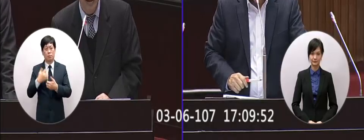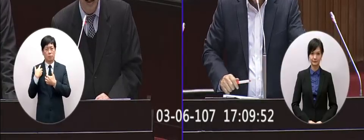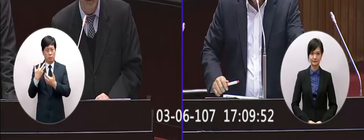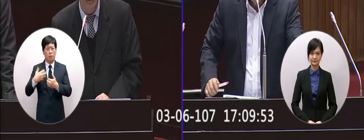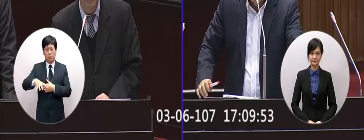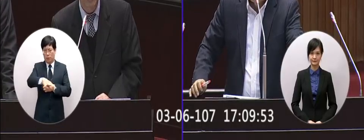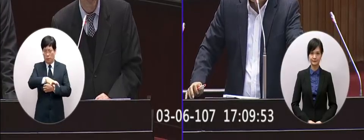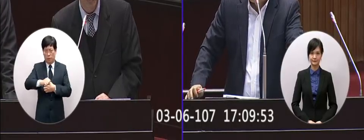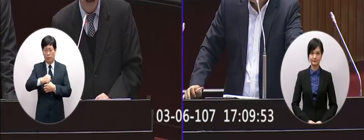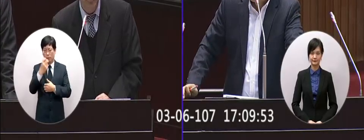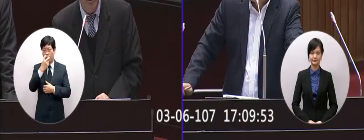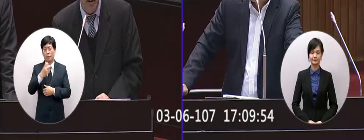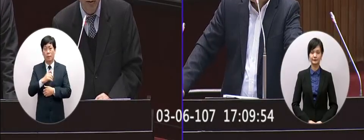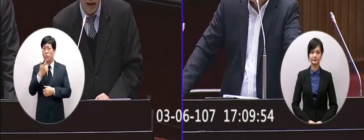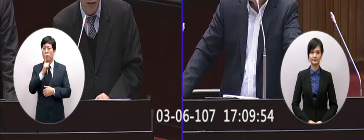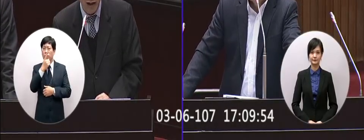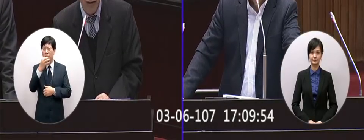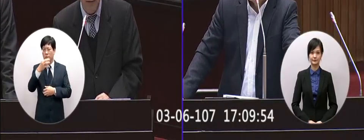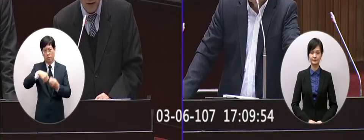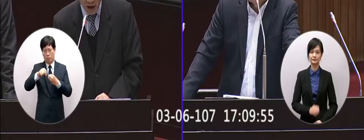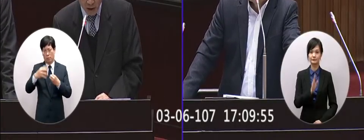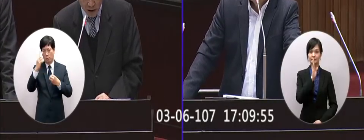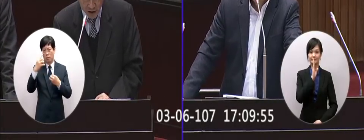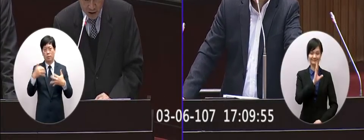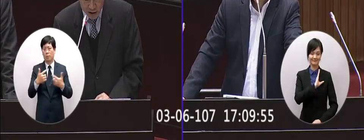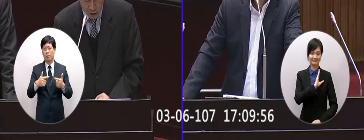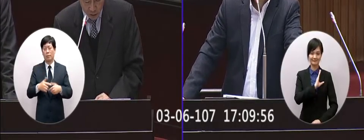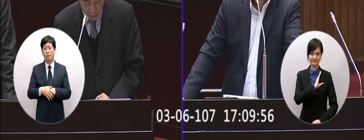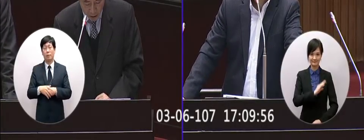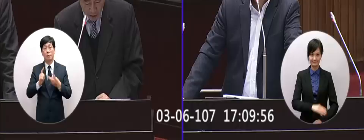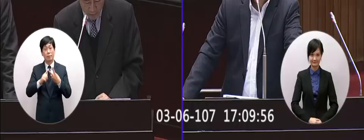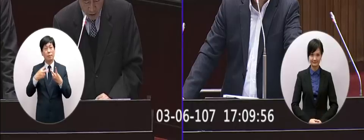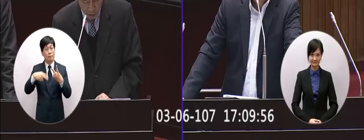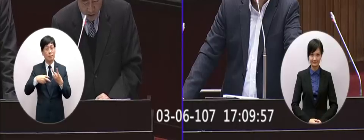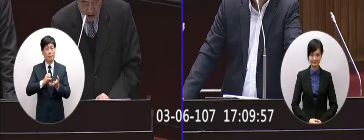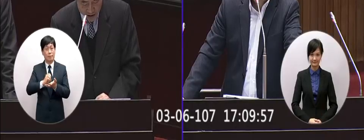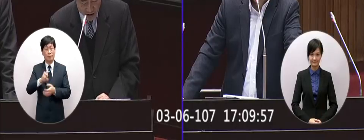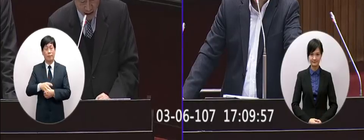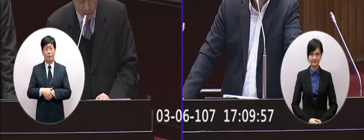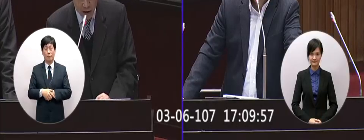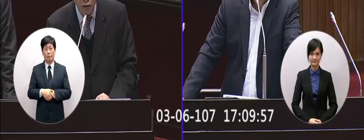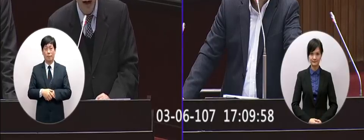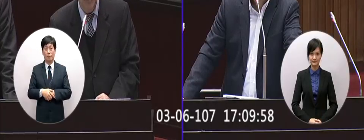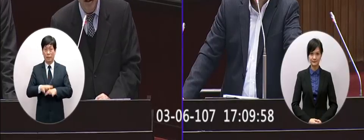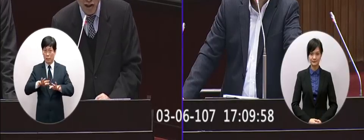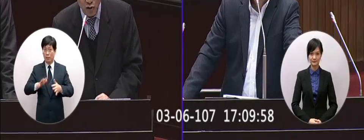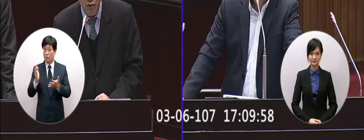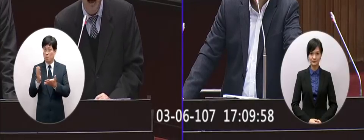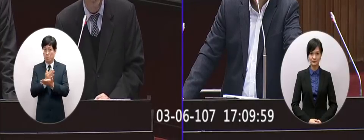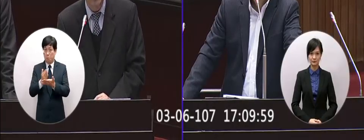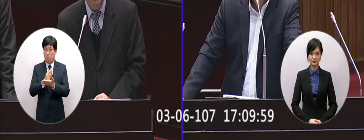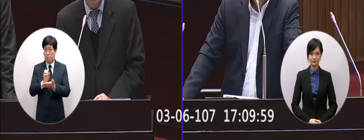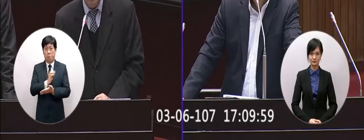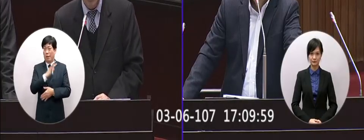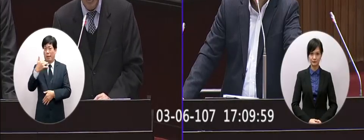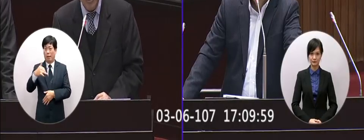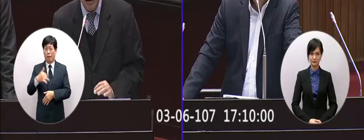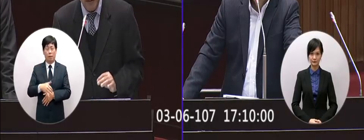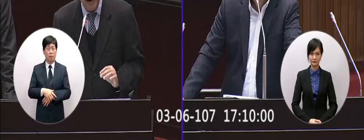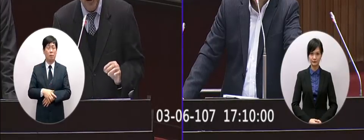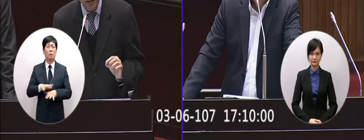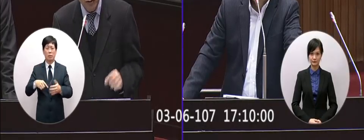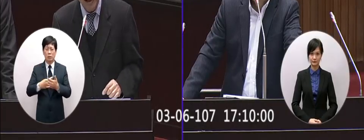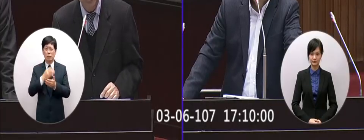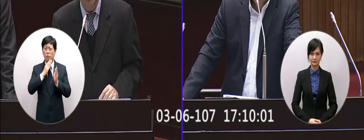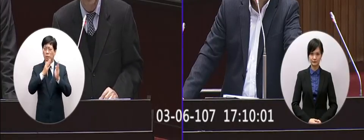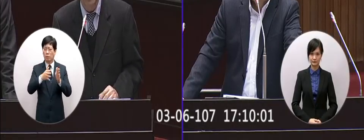应该整体来看待， 是 不会单纯从财务来看待。另外也跟委员报告，我们现在这个评估还没有结束了，因为这个现在只